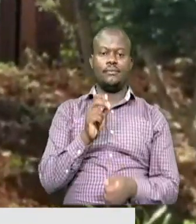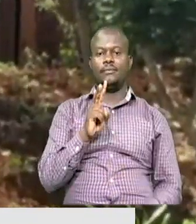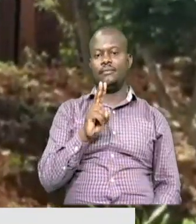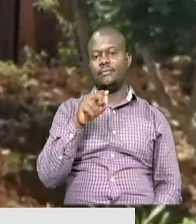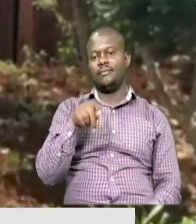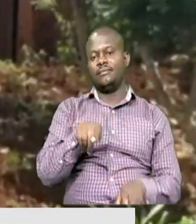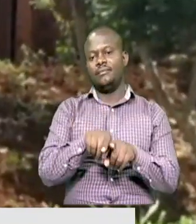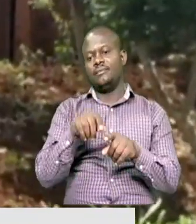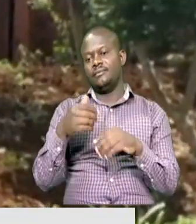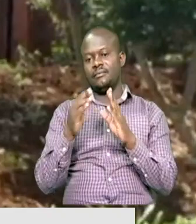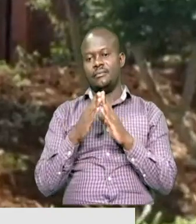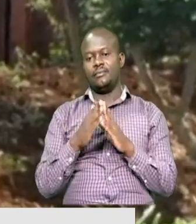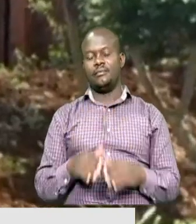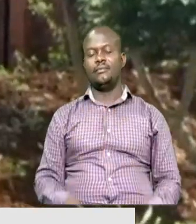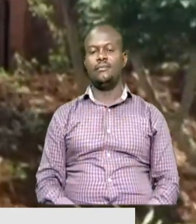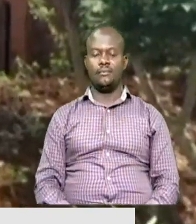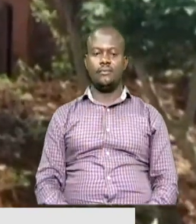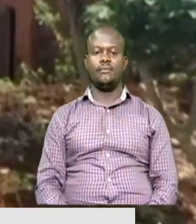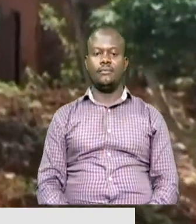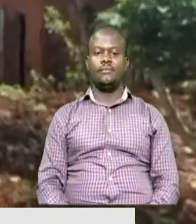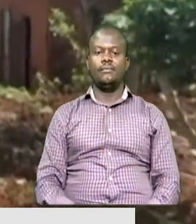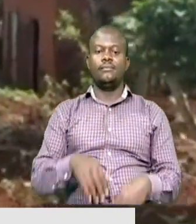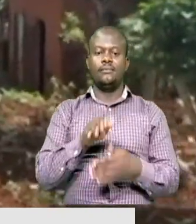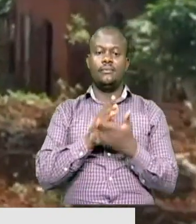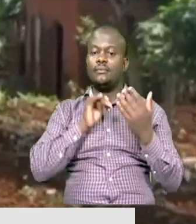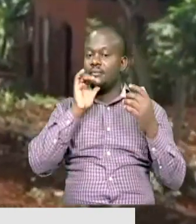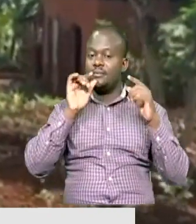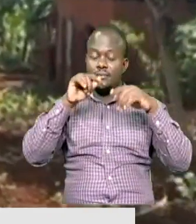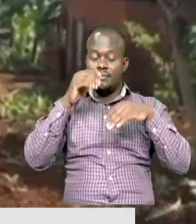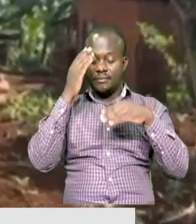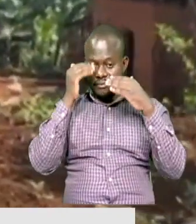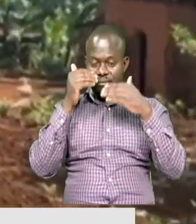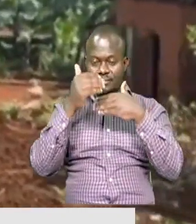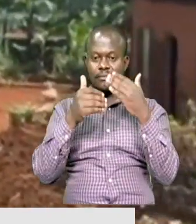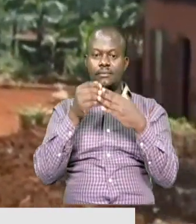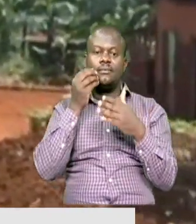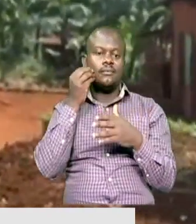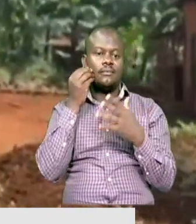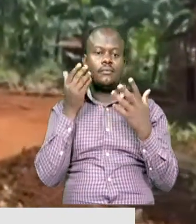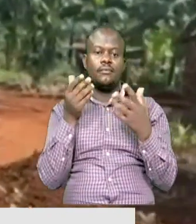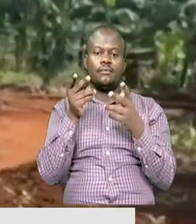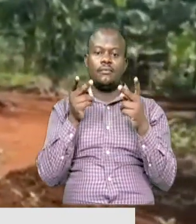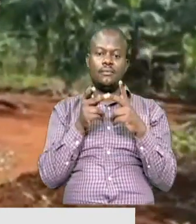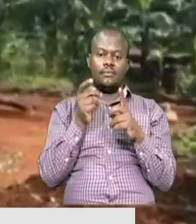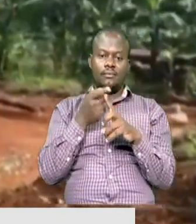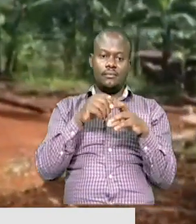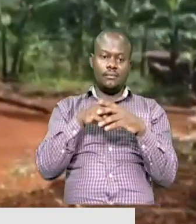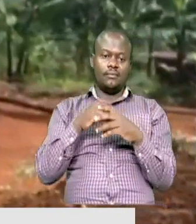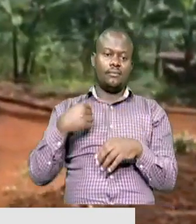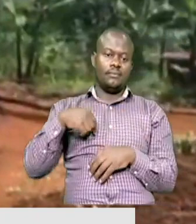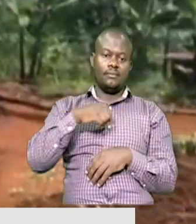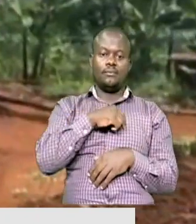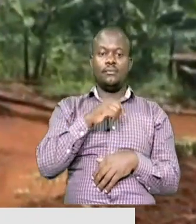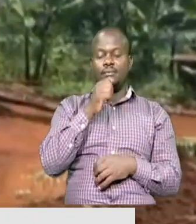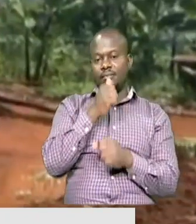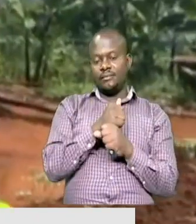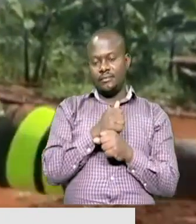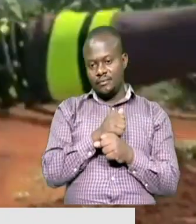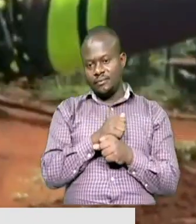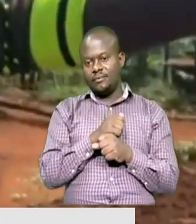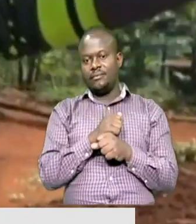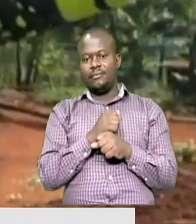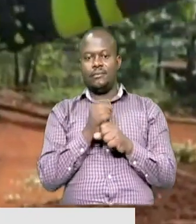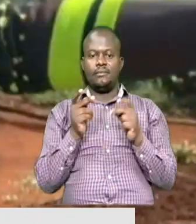midugudu hari abatitabira saza ni umuhanda hano ariko wegereye ingo gute aho duturuka twebwe turahakora aha